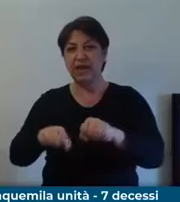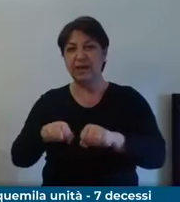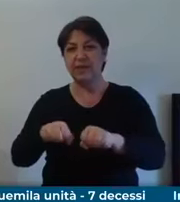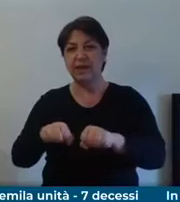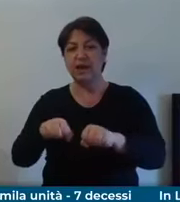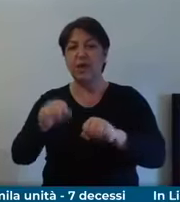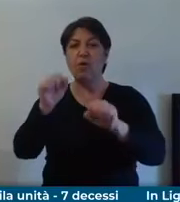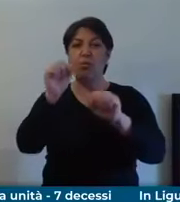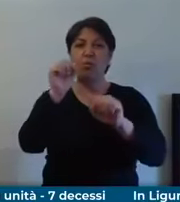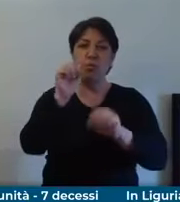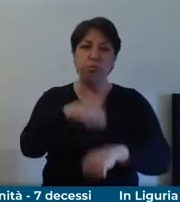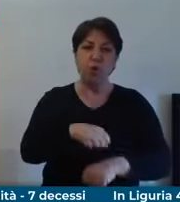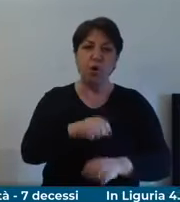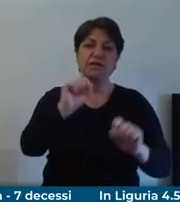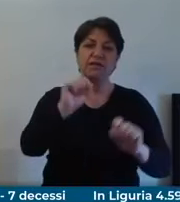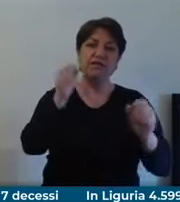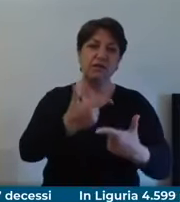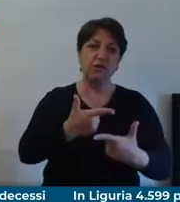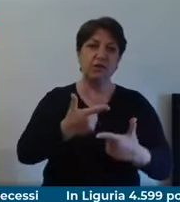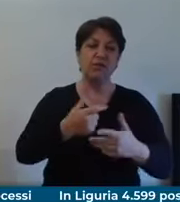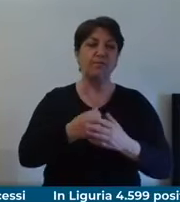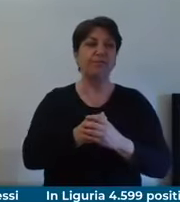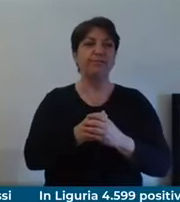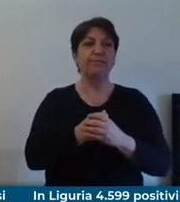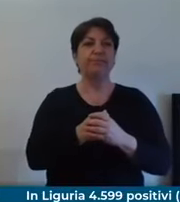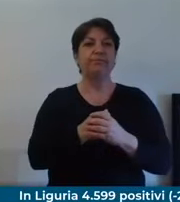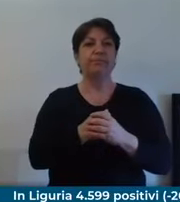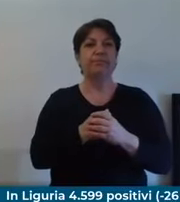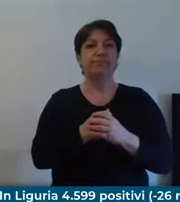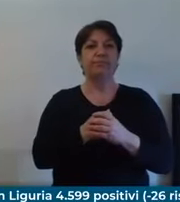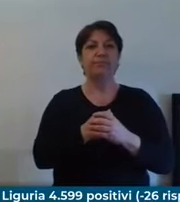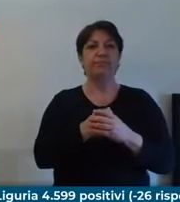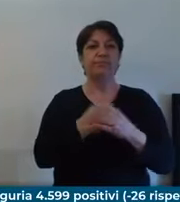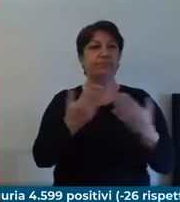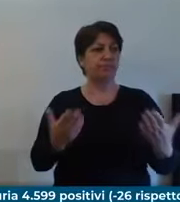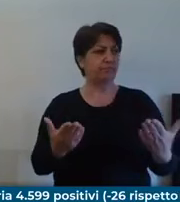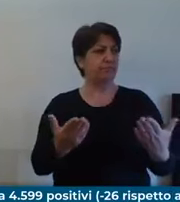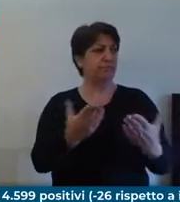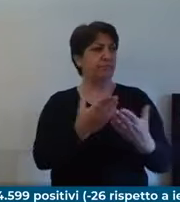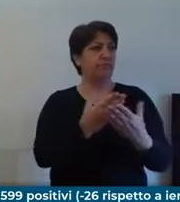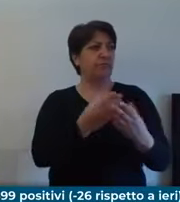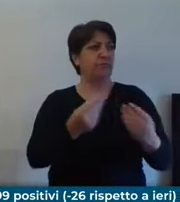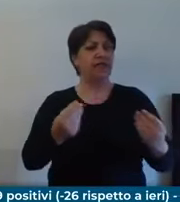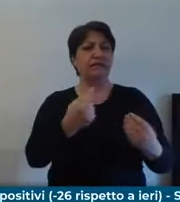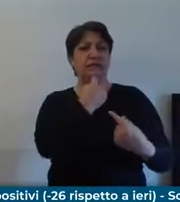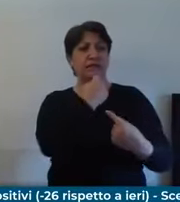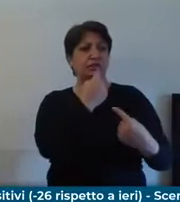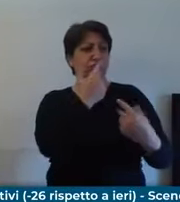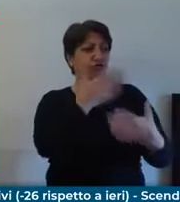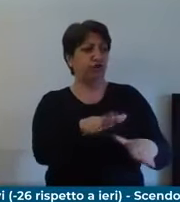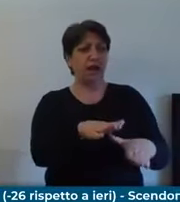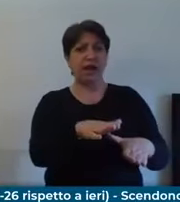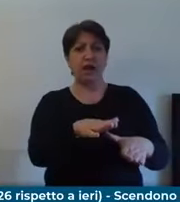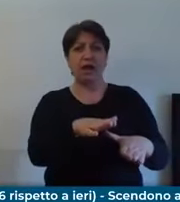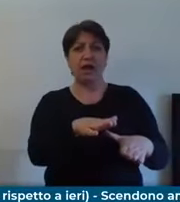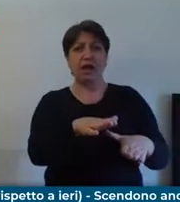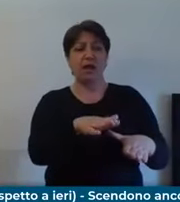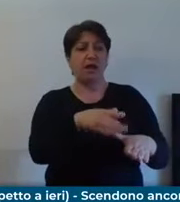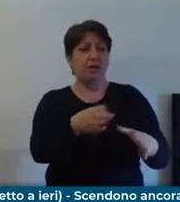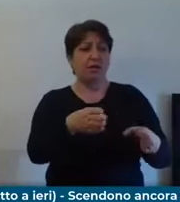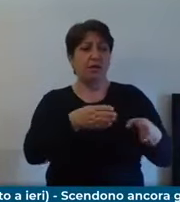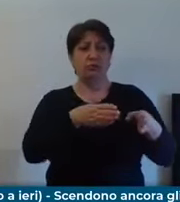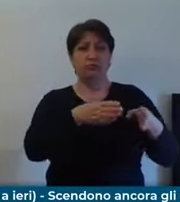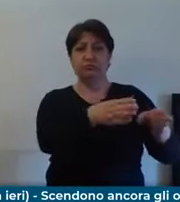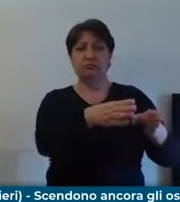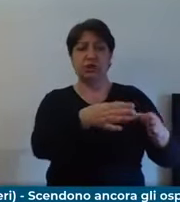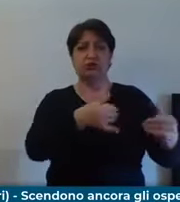voglio dire subito, qualcuno ha detto ma come abbiamo una pista ciclabile lungo il lungomare Canepa e non la utilizziamo? È vero, esiste una pista ciclabile, come ben